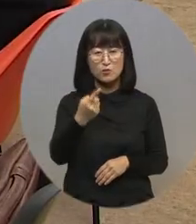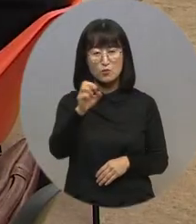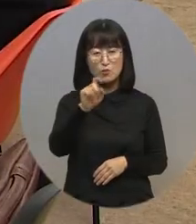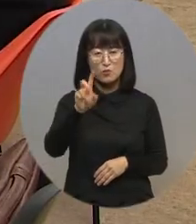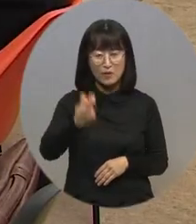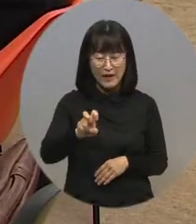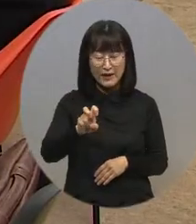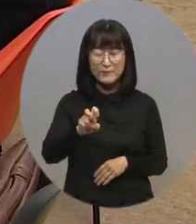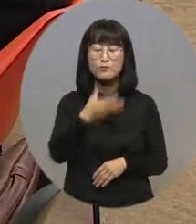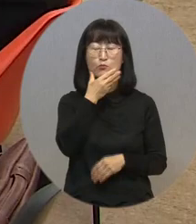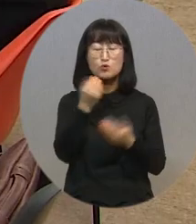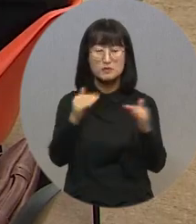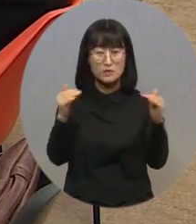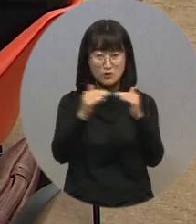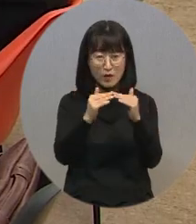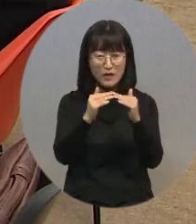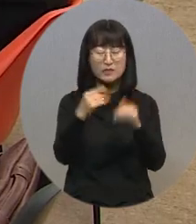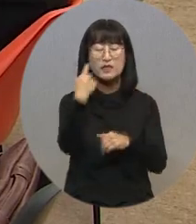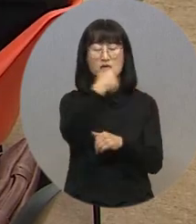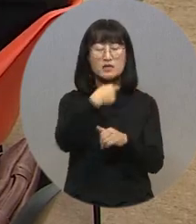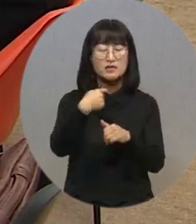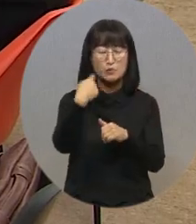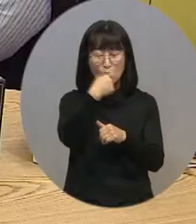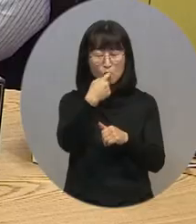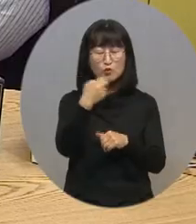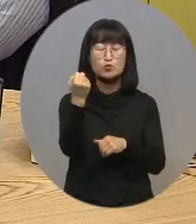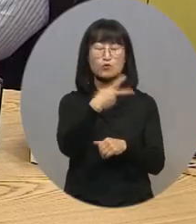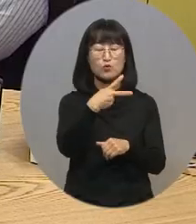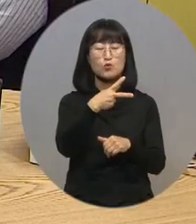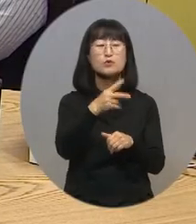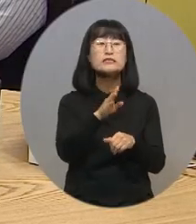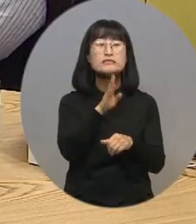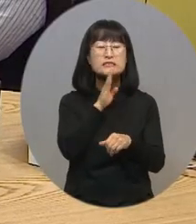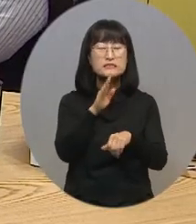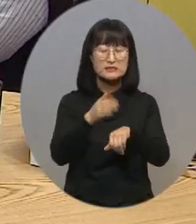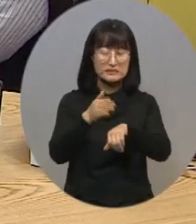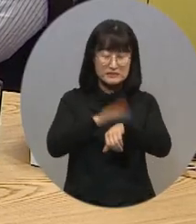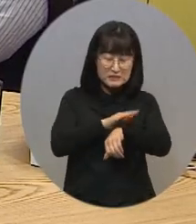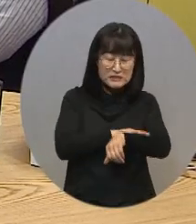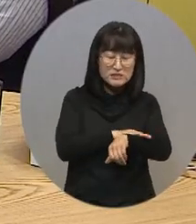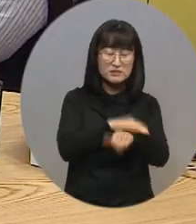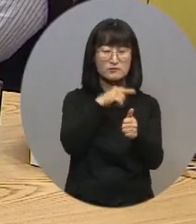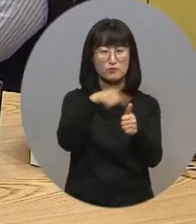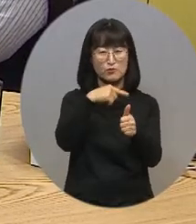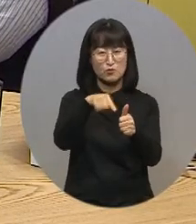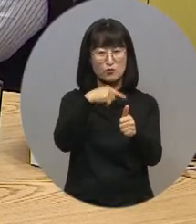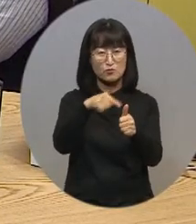복지관은 이론과 실무 교육을 통해 화면 해설 제작 전문가 양성에 나섰습니다.